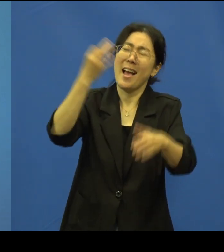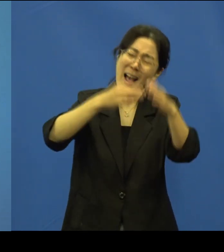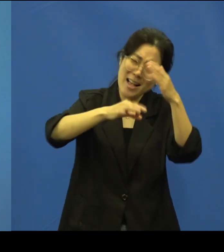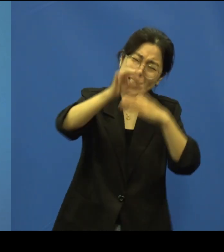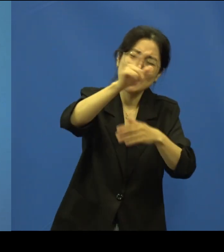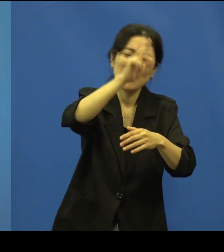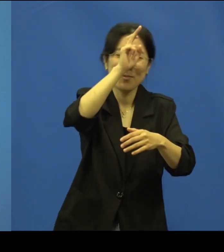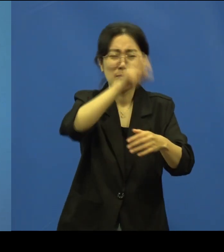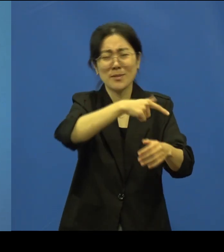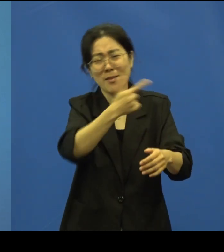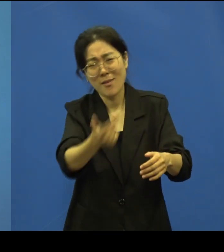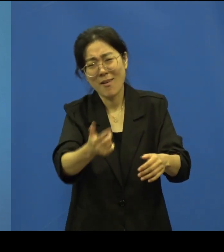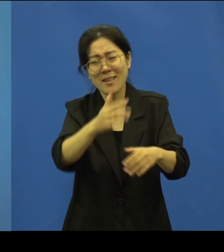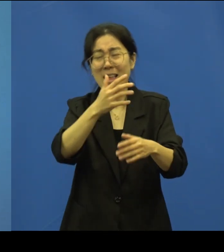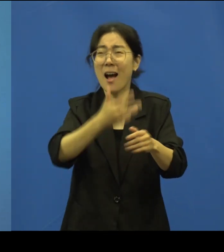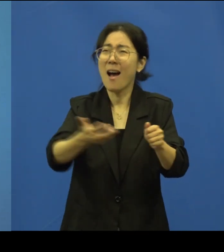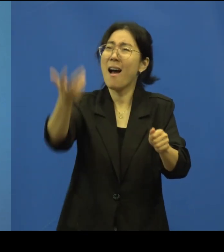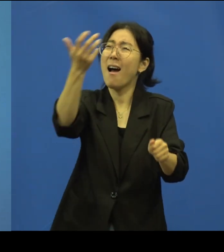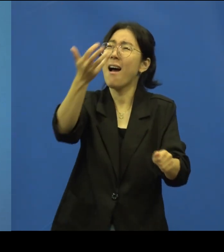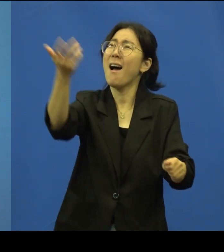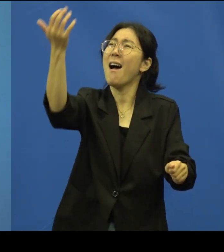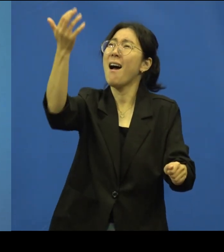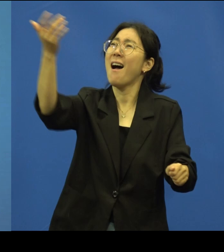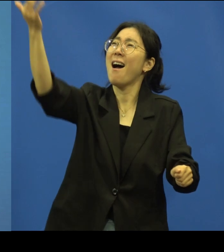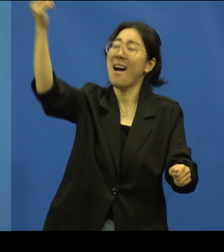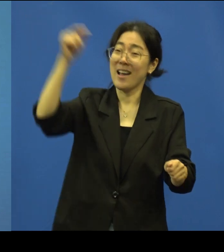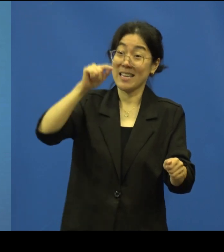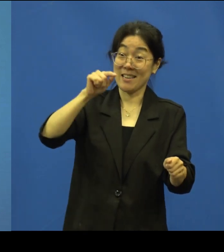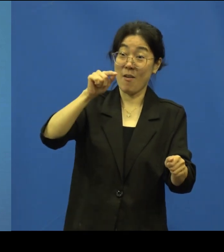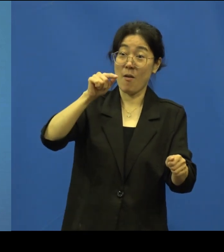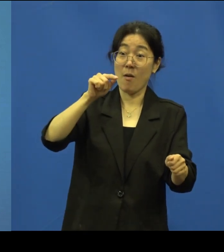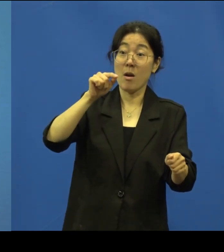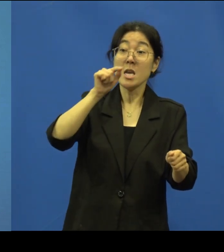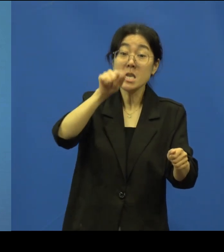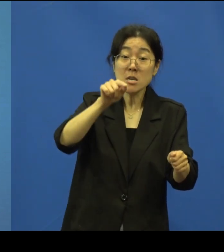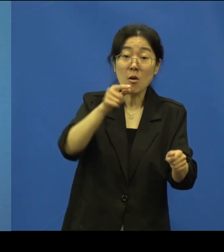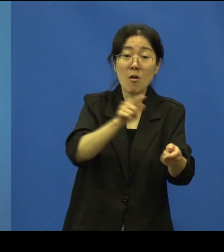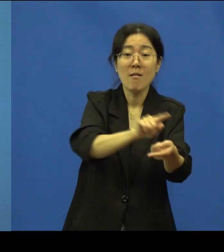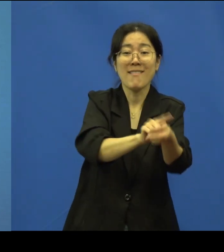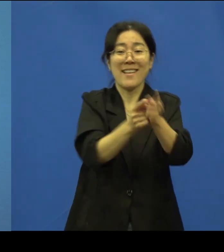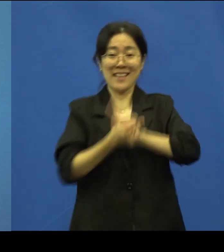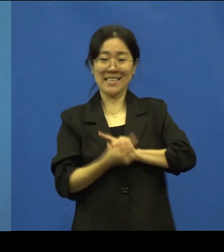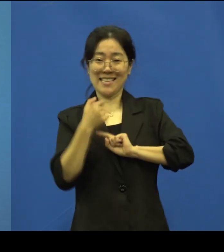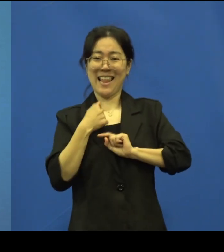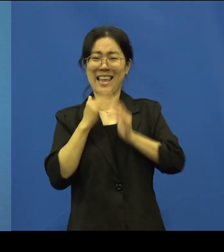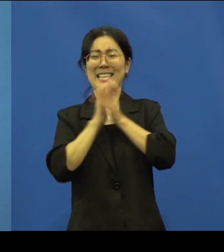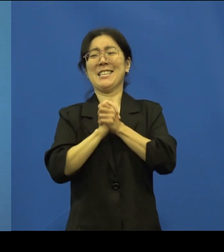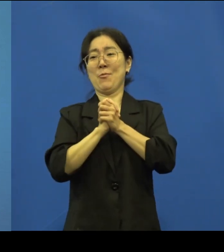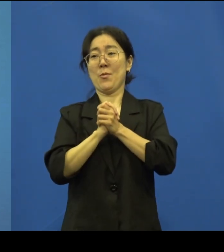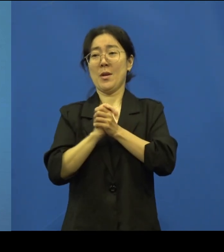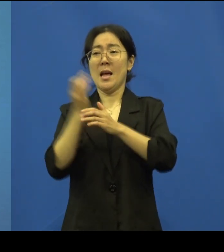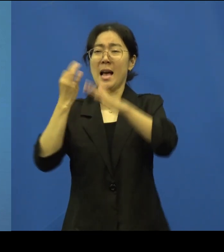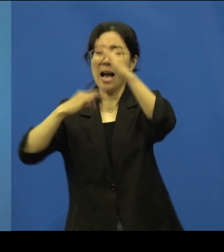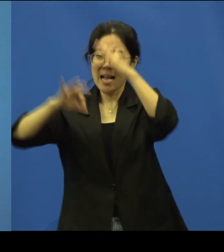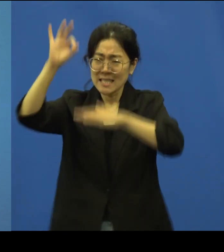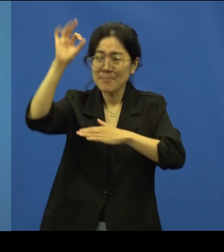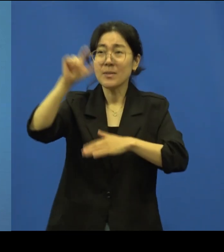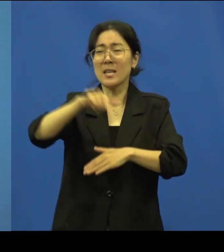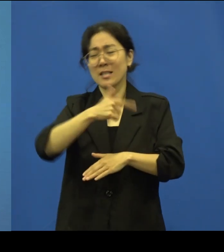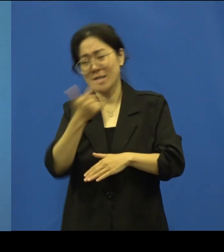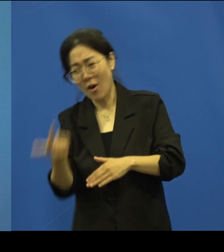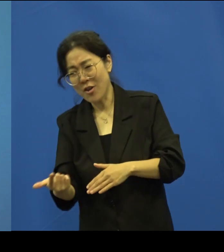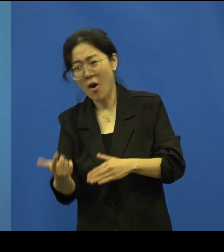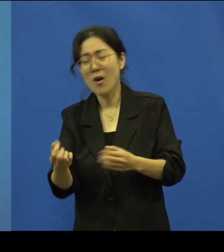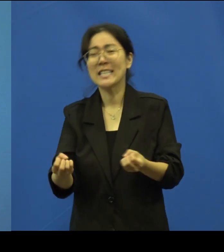더불어 성도들의 기도가 하나님께 상달되는 바로 그 기도의 시간이었어요. 이와 같이 매일매일 아침 제사와 저녁 제사가